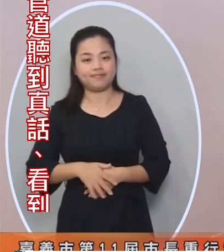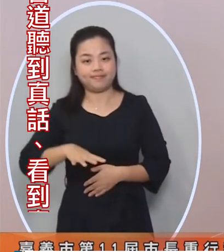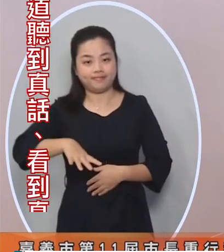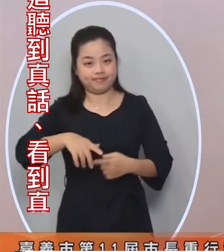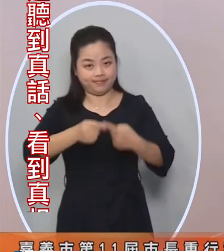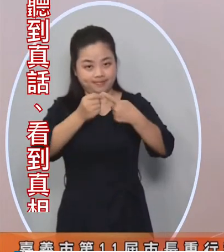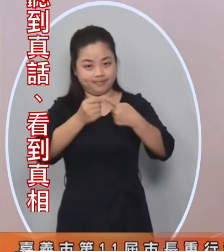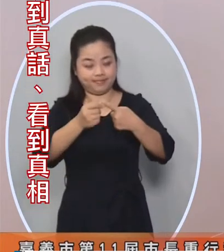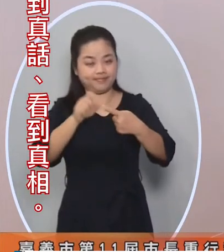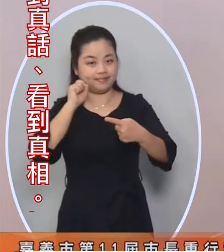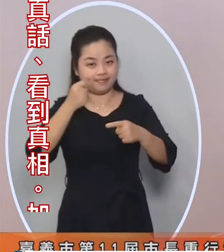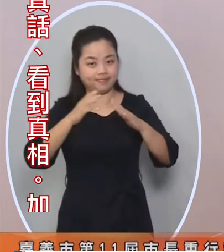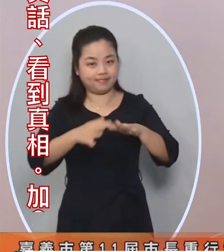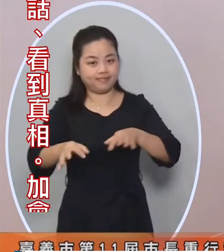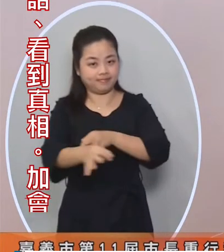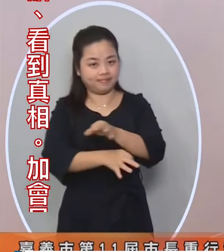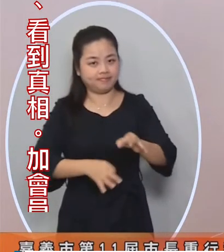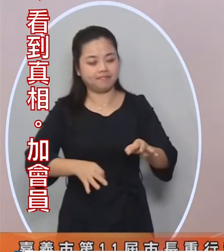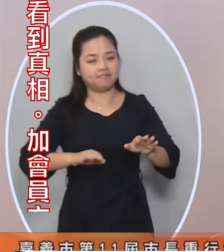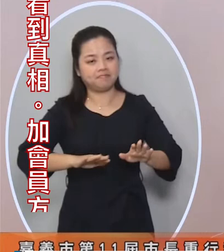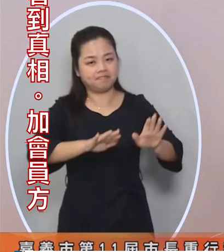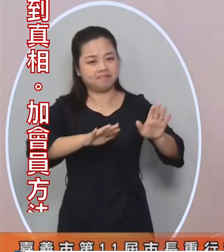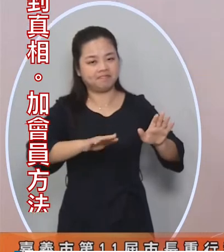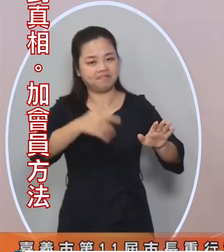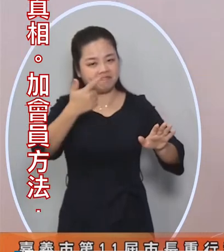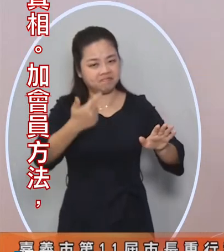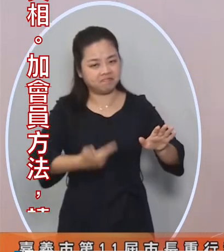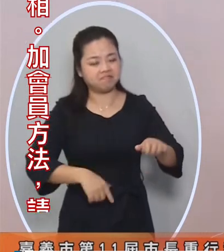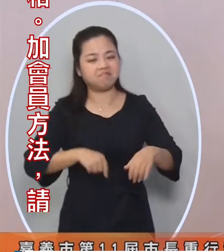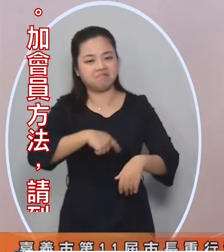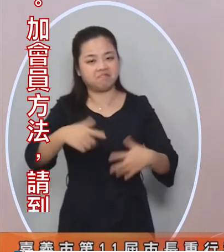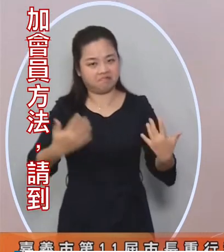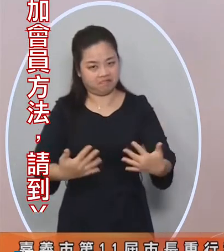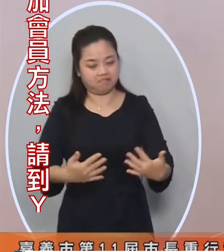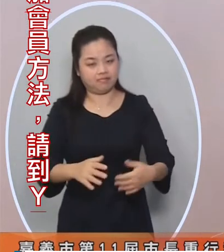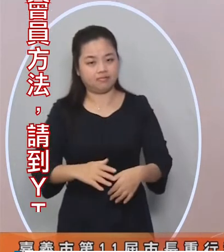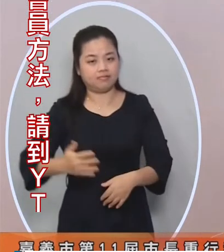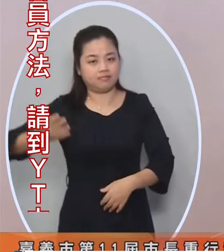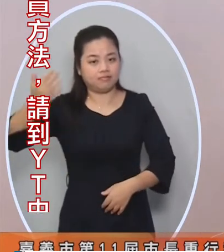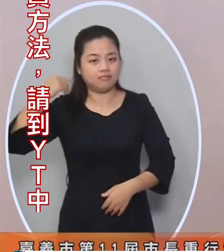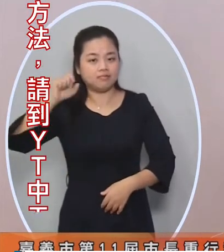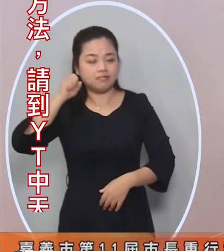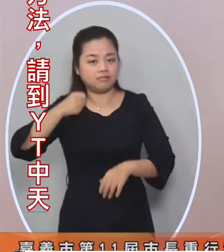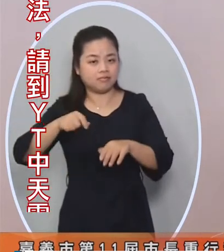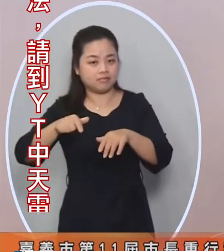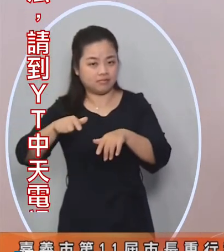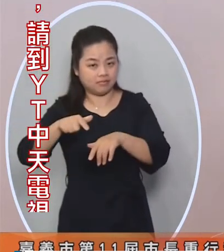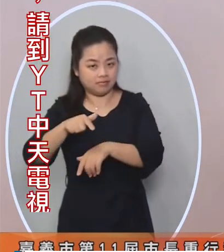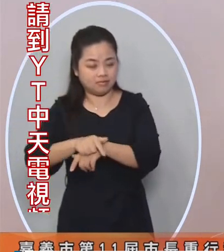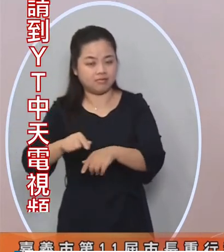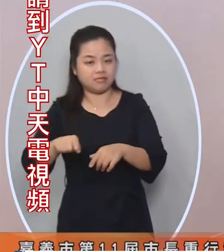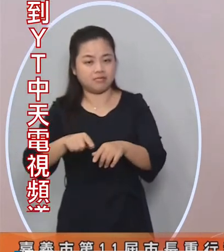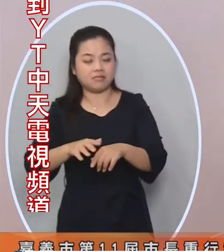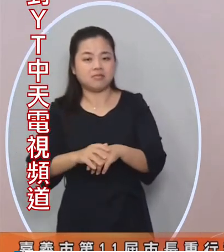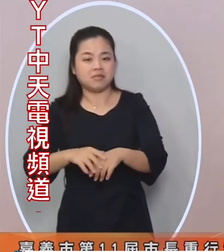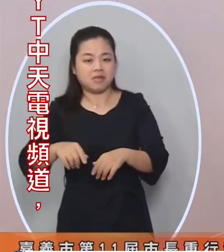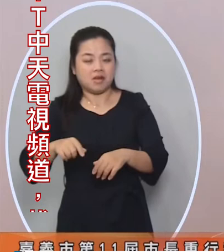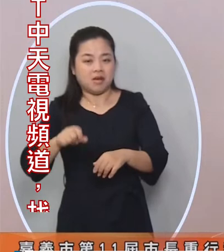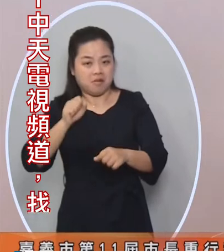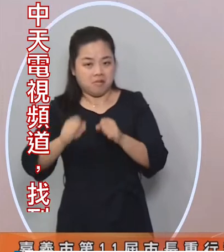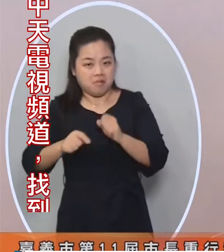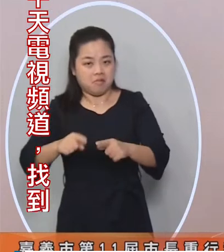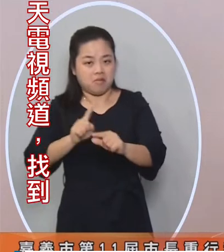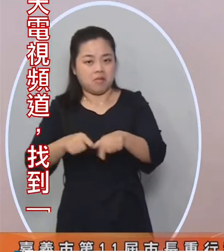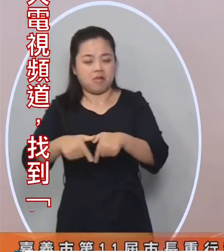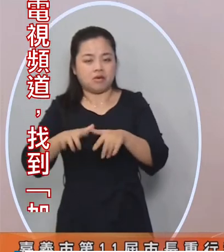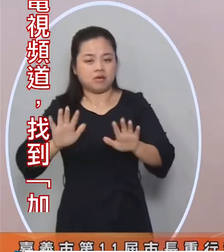感觉讲嘉义市经济进步慢，这就是咱的问题。过去嘉义市是嘉南平原的消费中心，但是即几冬来，